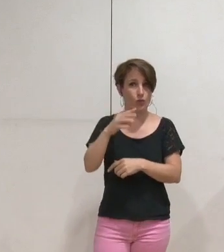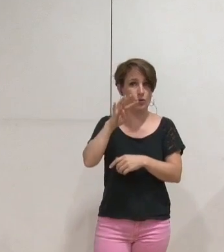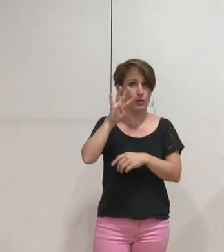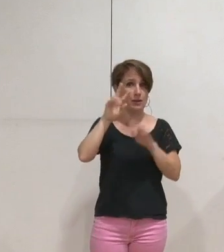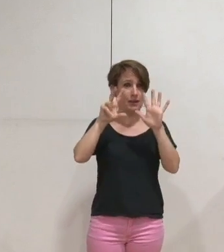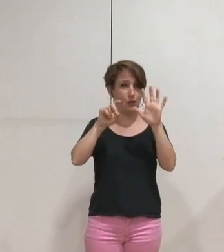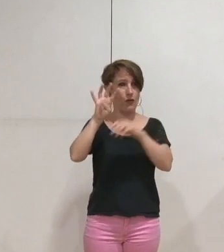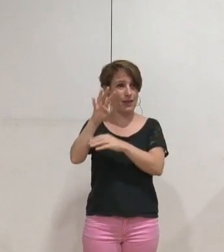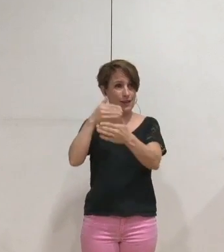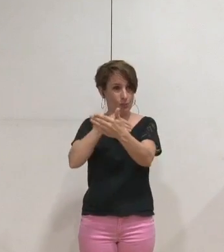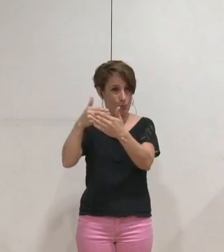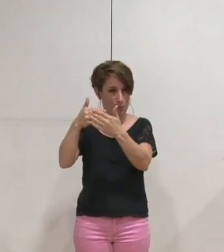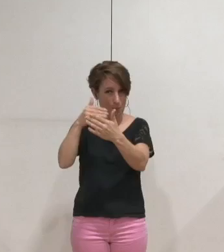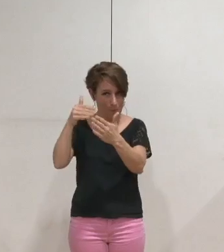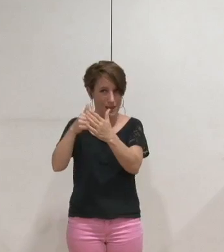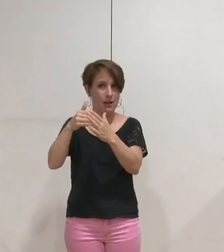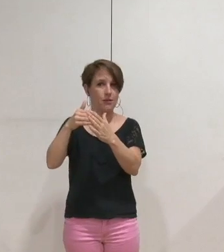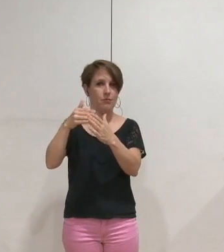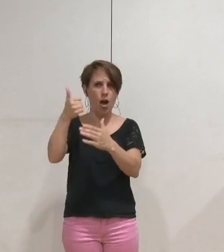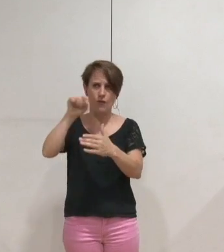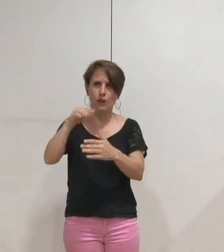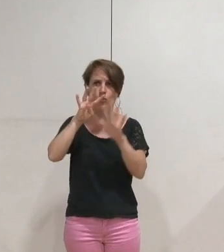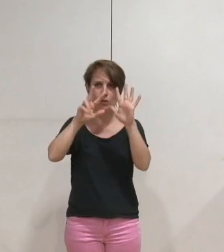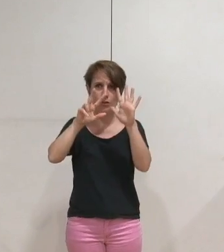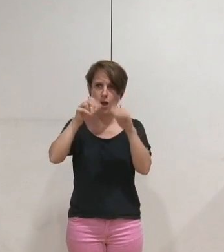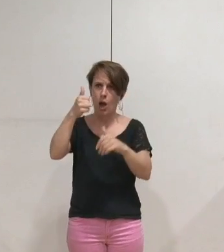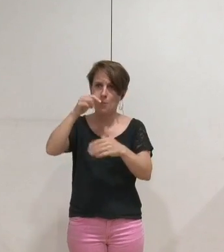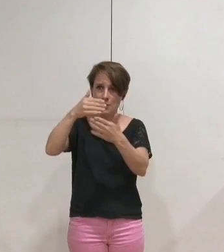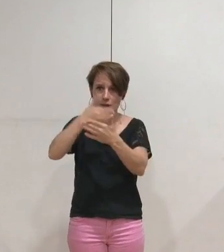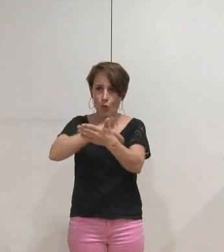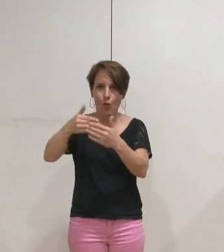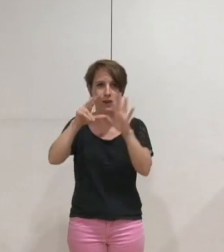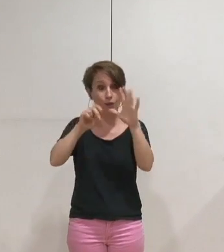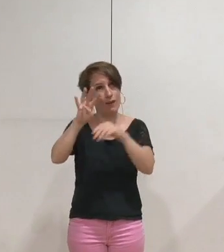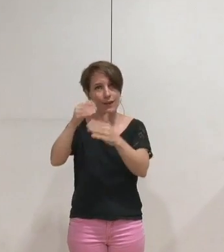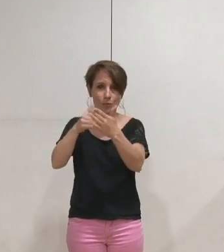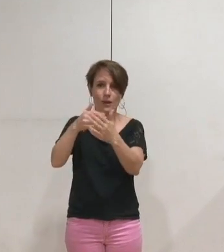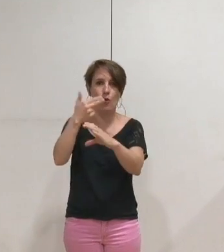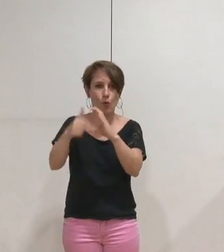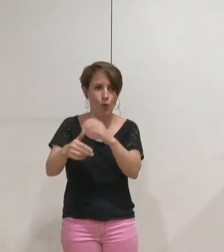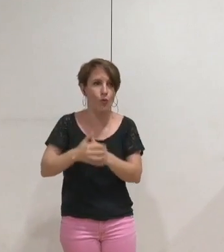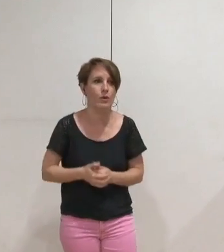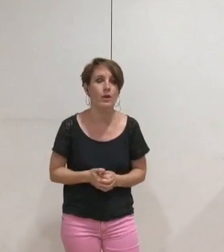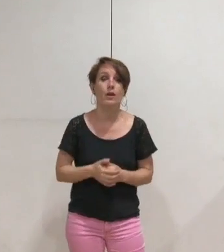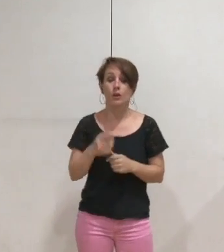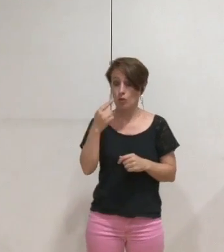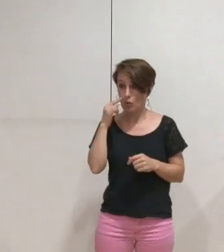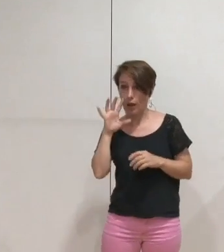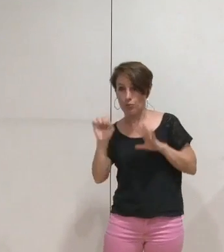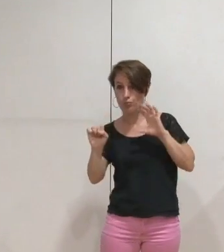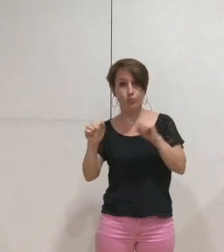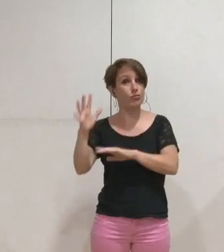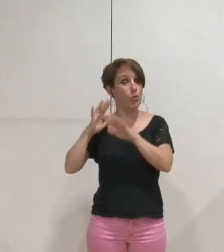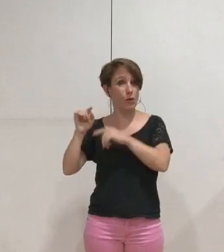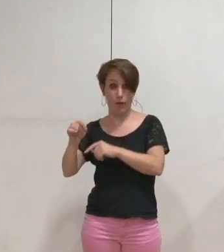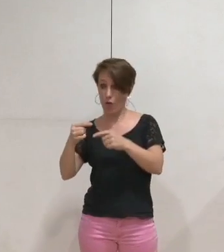était de 4 4,49 million de recettes non encore perçu face à un sol d'exécution négative de 12,8